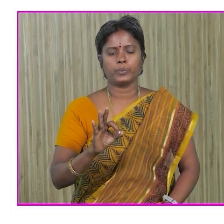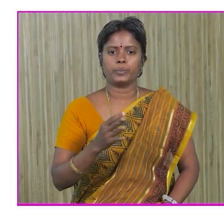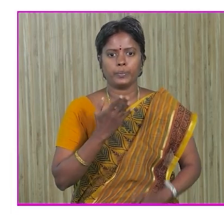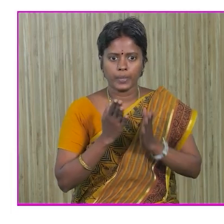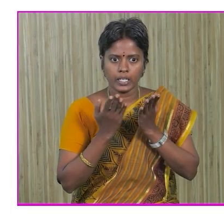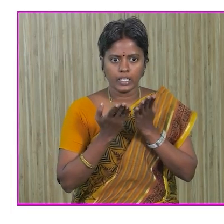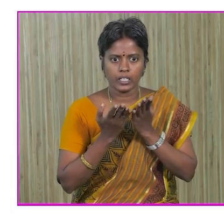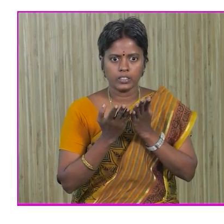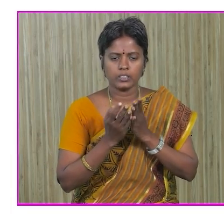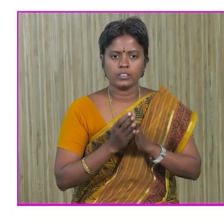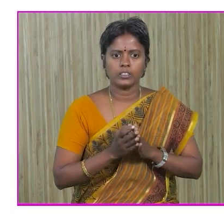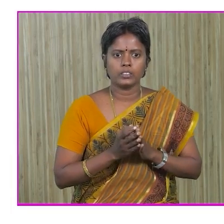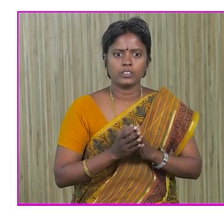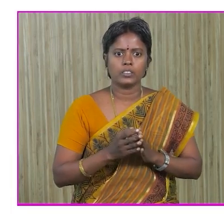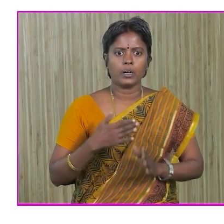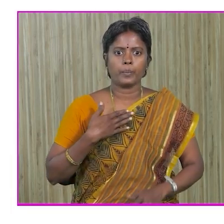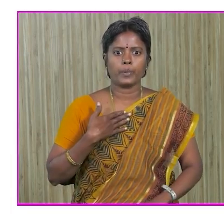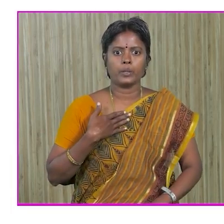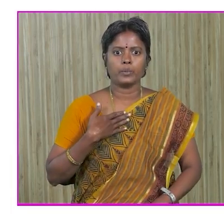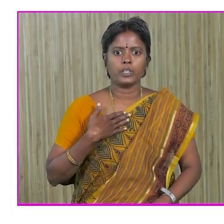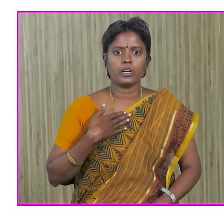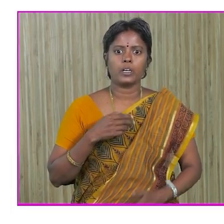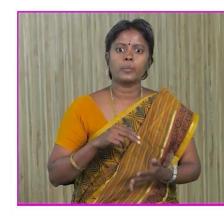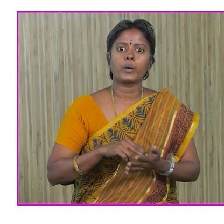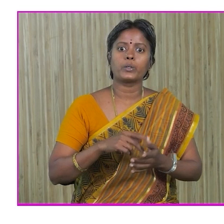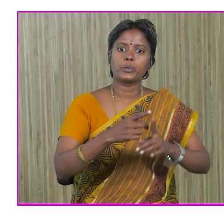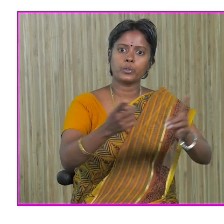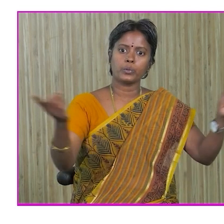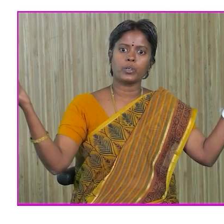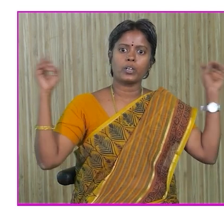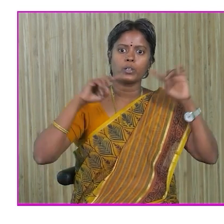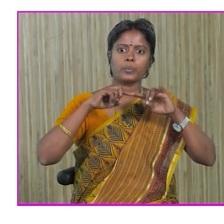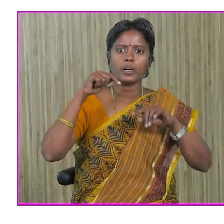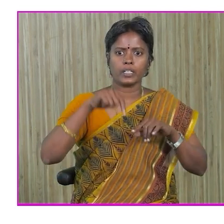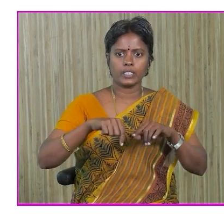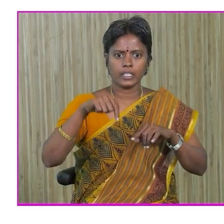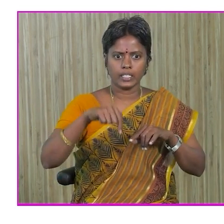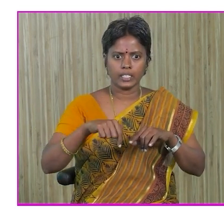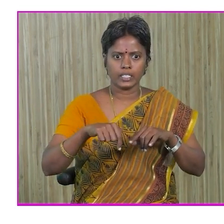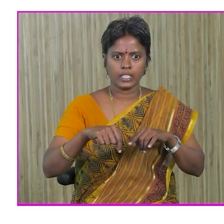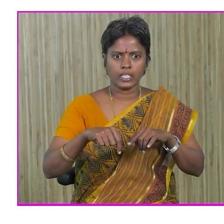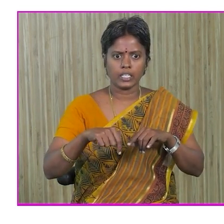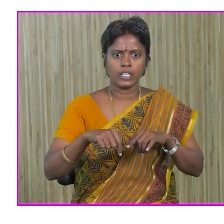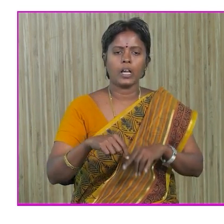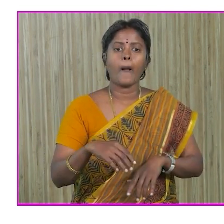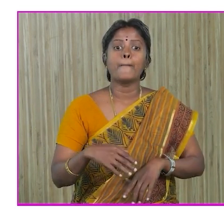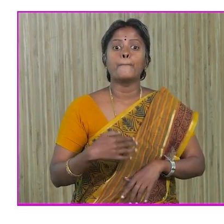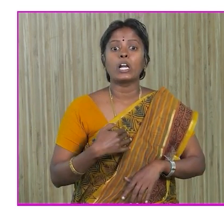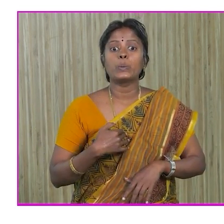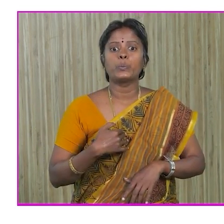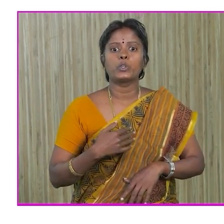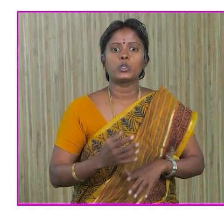படிக்கிறேன். பண்புடையார் பட்டுண்டு உலகம் அது இன்றேல் மண்புக்கு மாய்வது மண். பண்பு